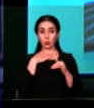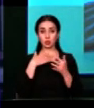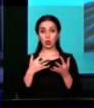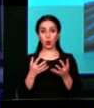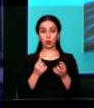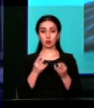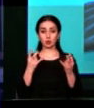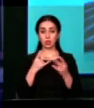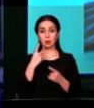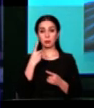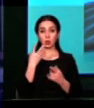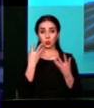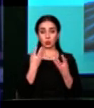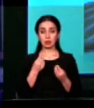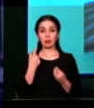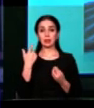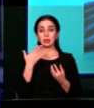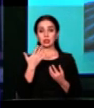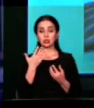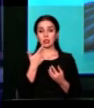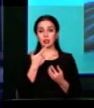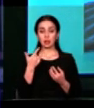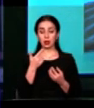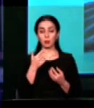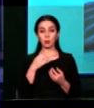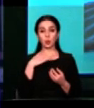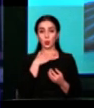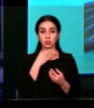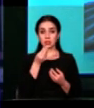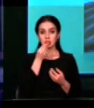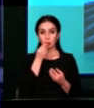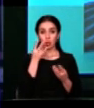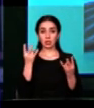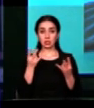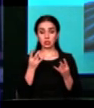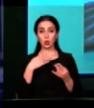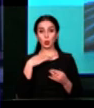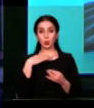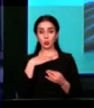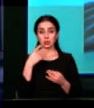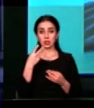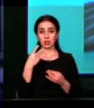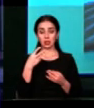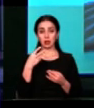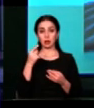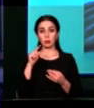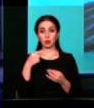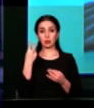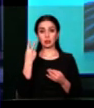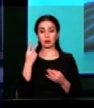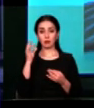uchun bir kunda necha gram go'sht iste'mol qilish kerak? Go'shtning